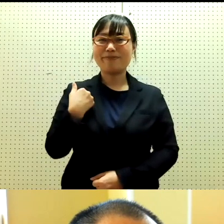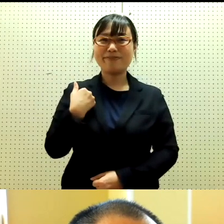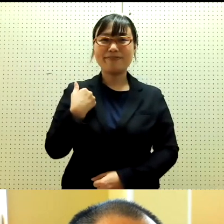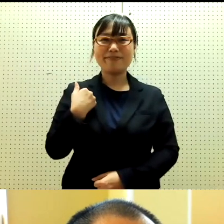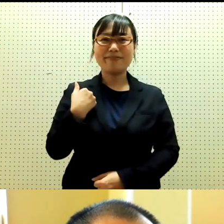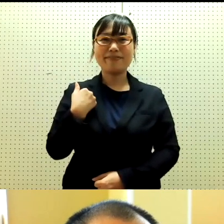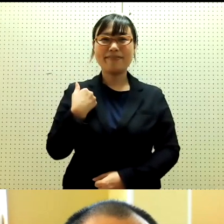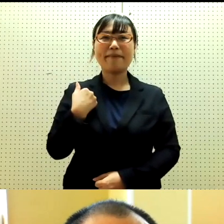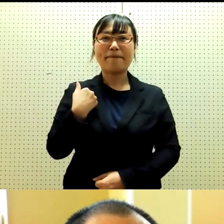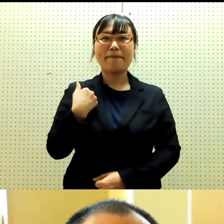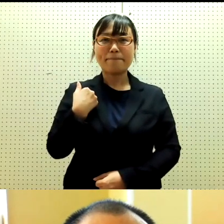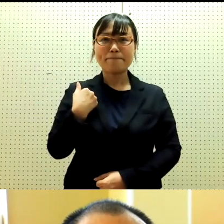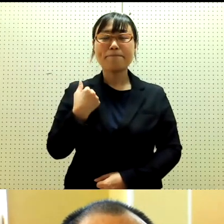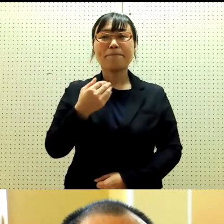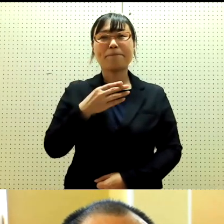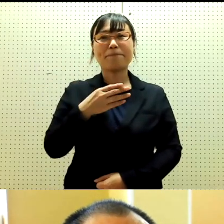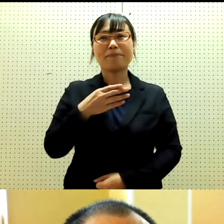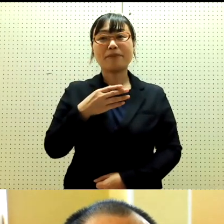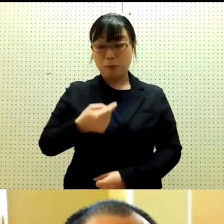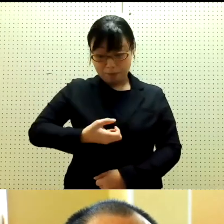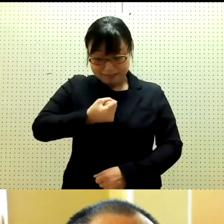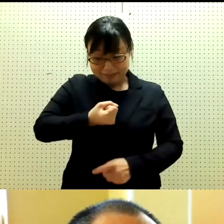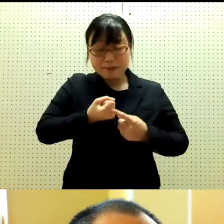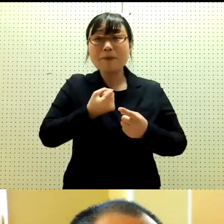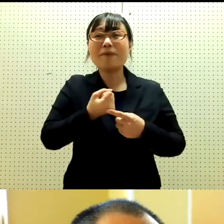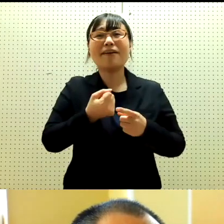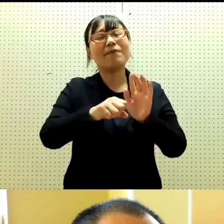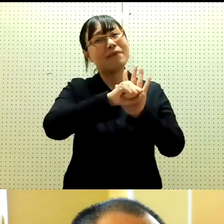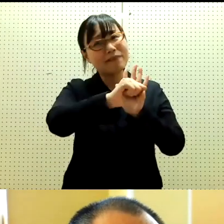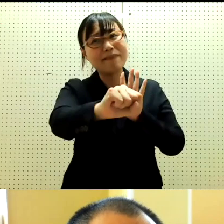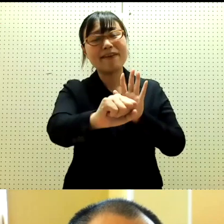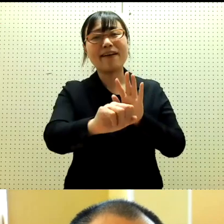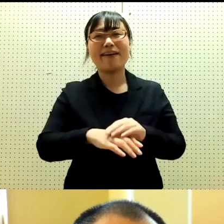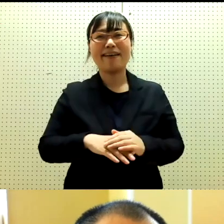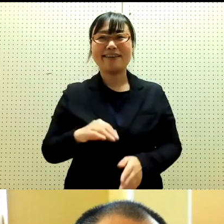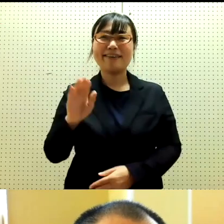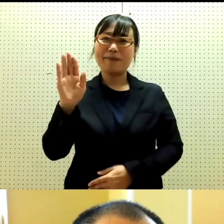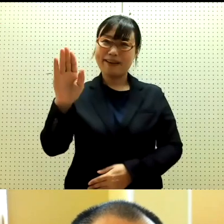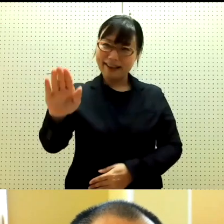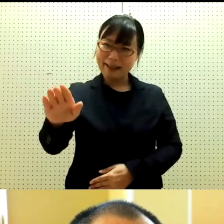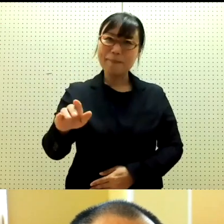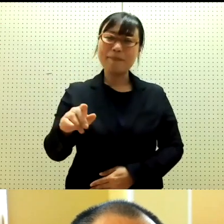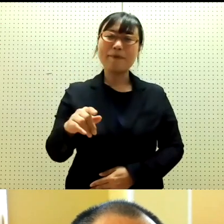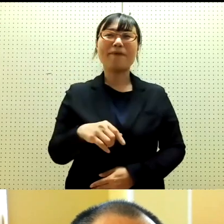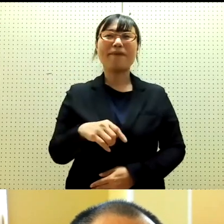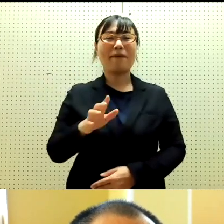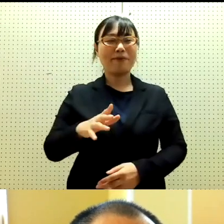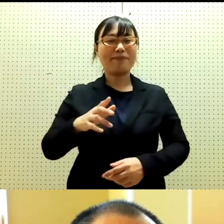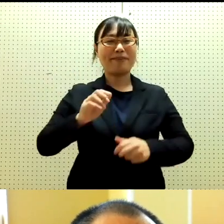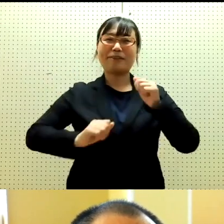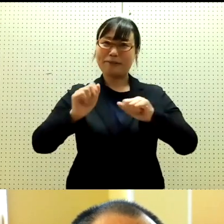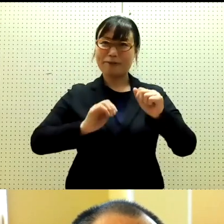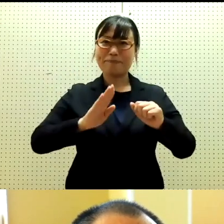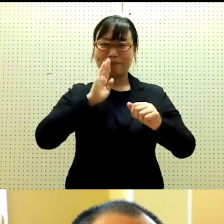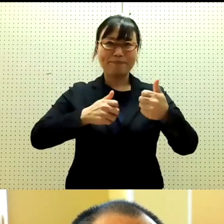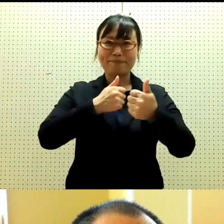が、本当に効果が大きいなというふうに思っておりますので、今後とも、こういった活動実践を引き続き頑張っていきたいなという